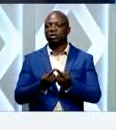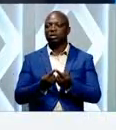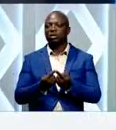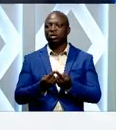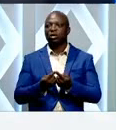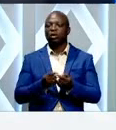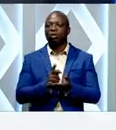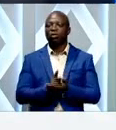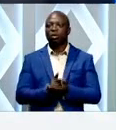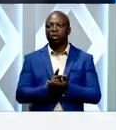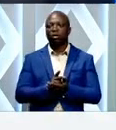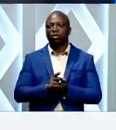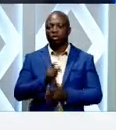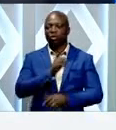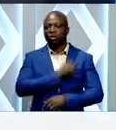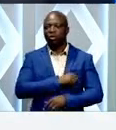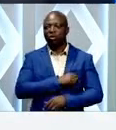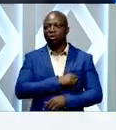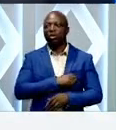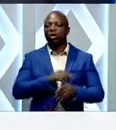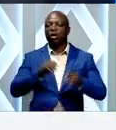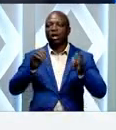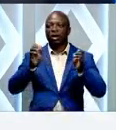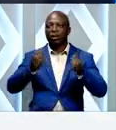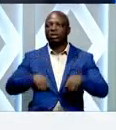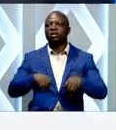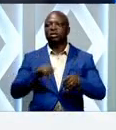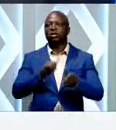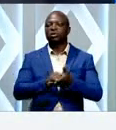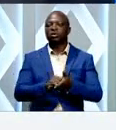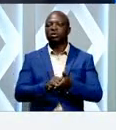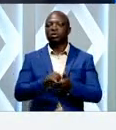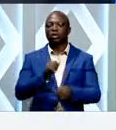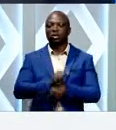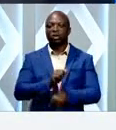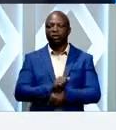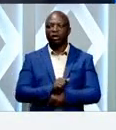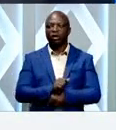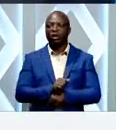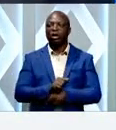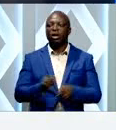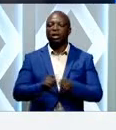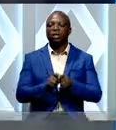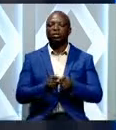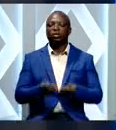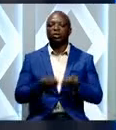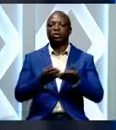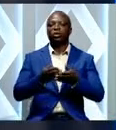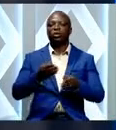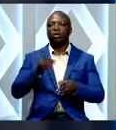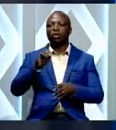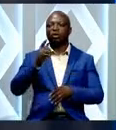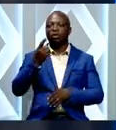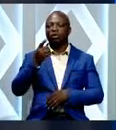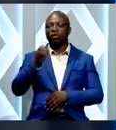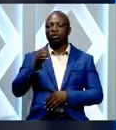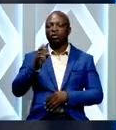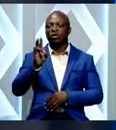pour le Togo. La capacité du terminal à conteneurs a ainsi été portée de 1,5